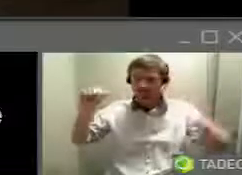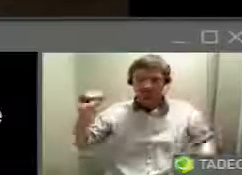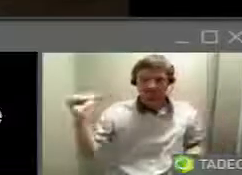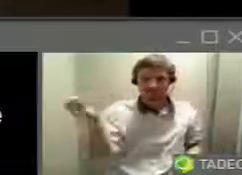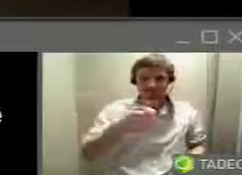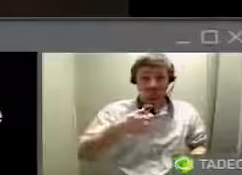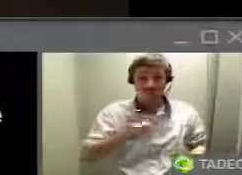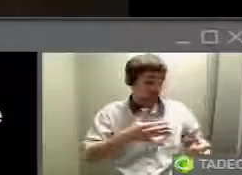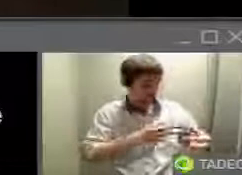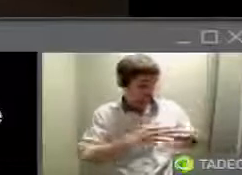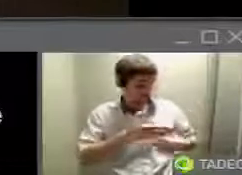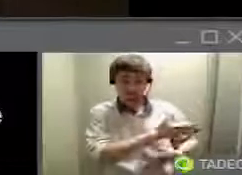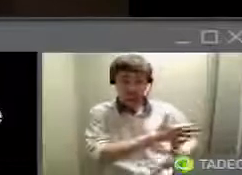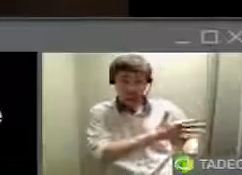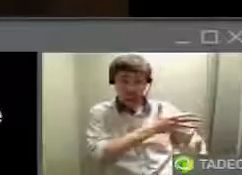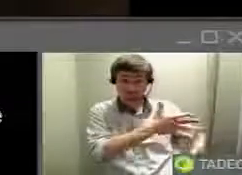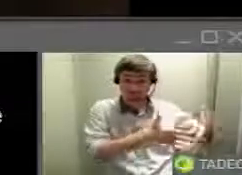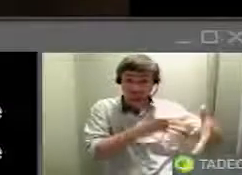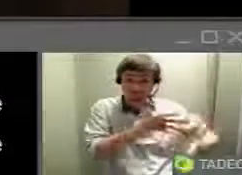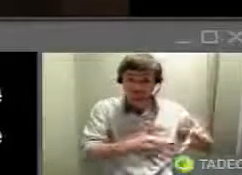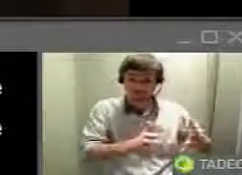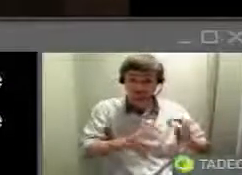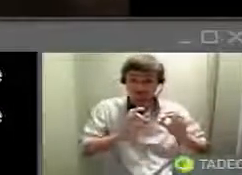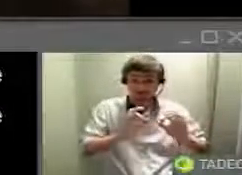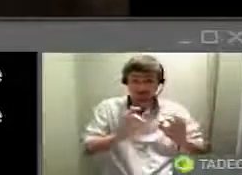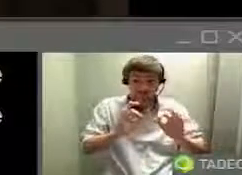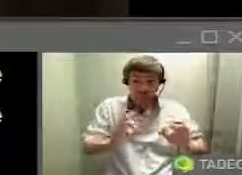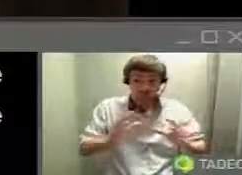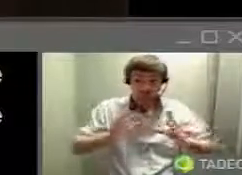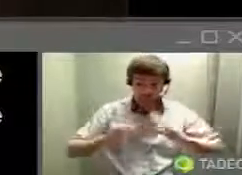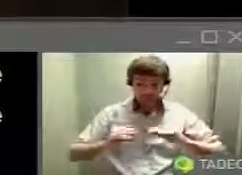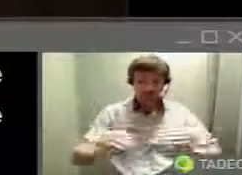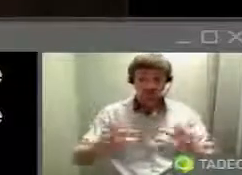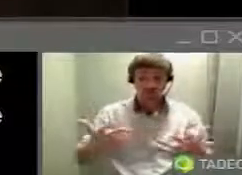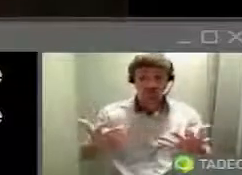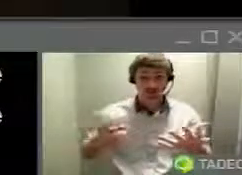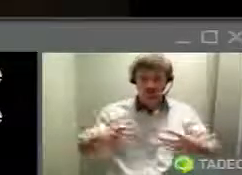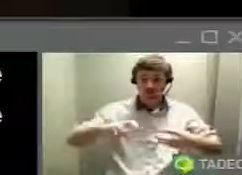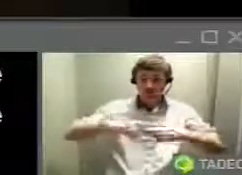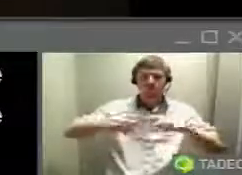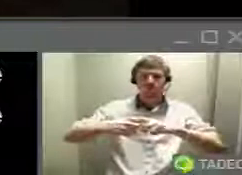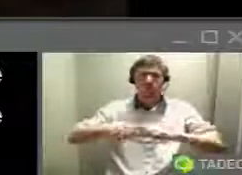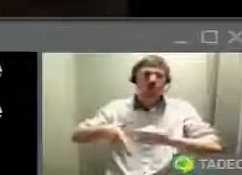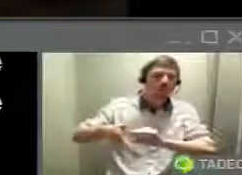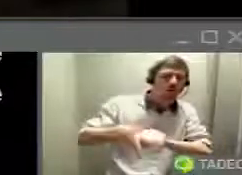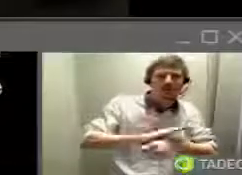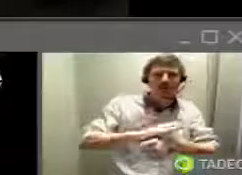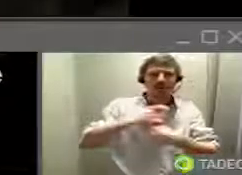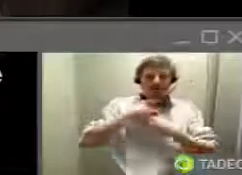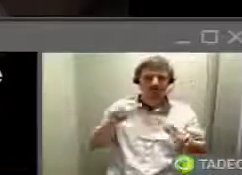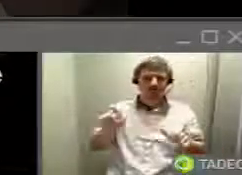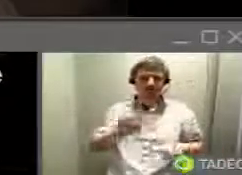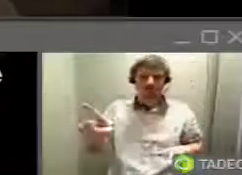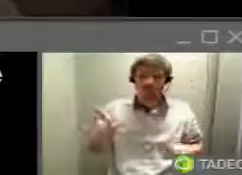camarade était une réalité, parce qu'au niveau des infrastructures, tout n'était pas accessible, mais tout était possible parce que les